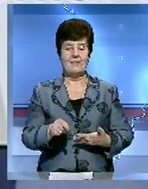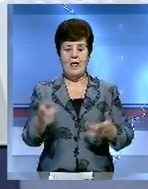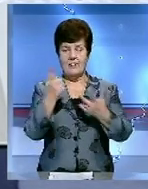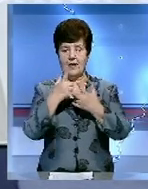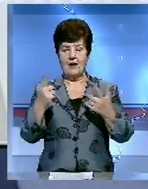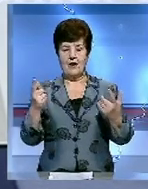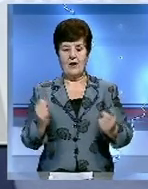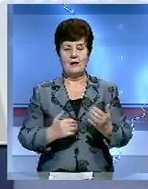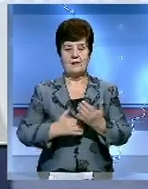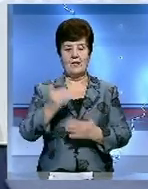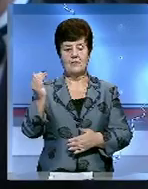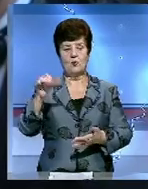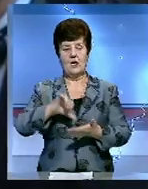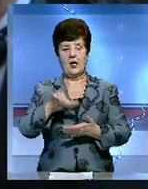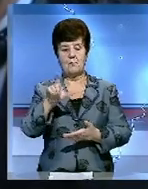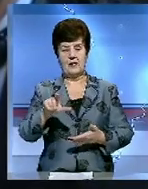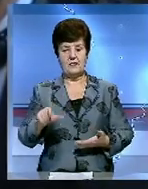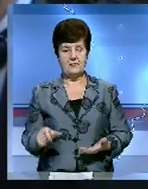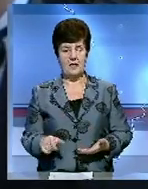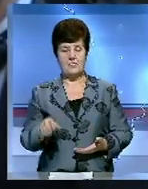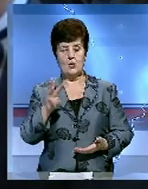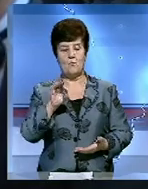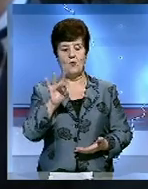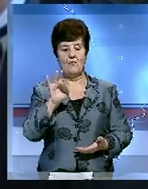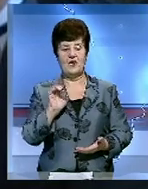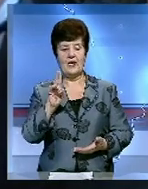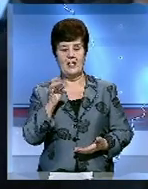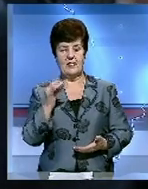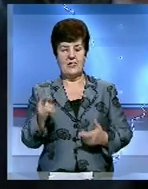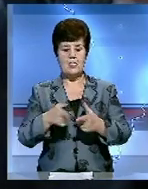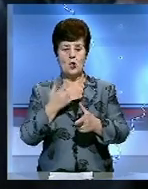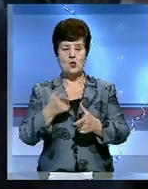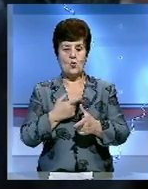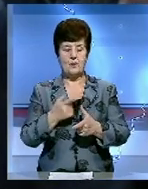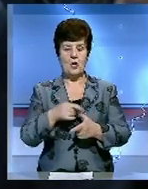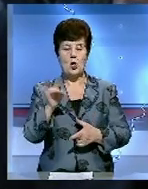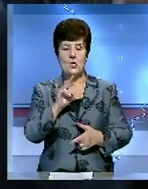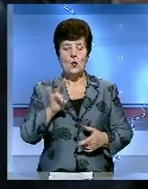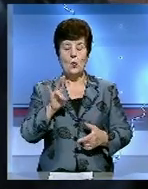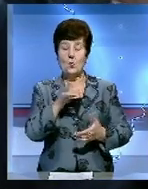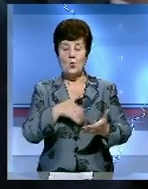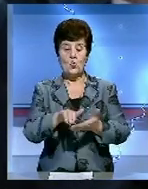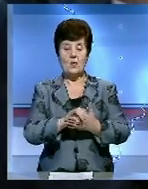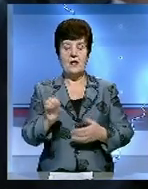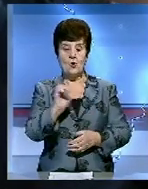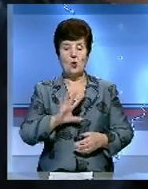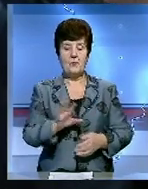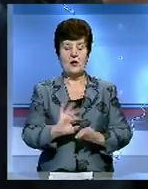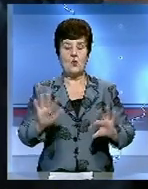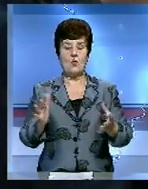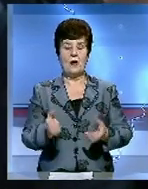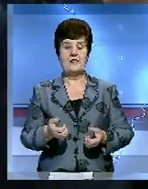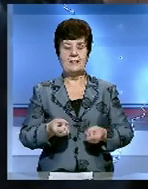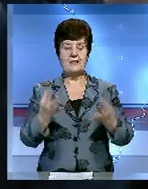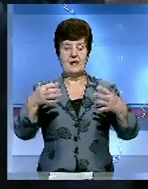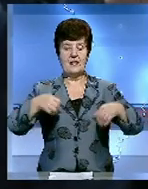înaltului reprezentant Federica Mogherini în numele Uniunii Europene cu ocazie Zilei Drepturilor